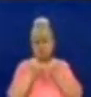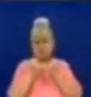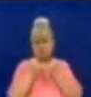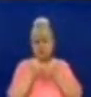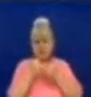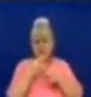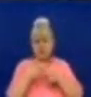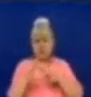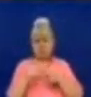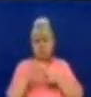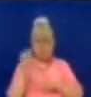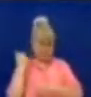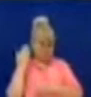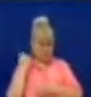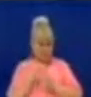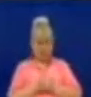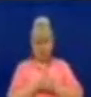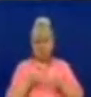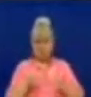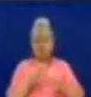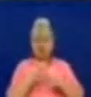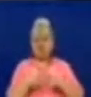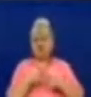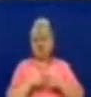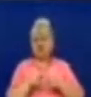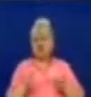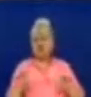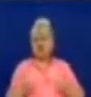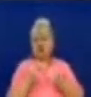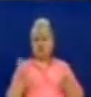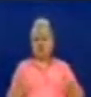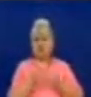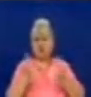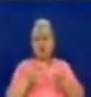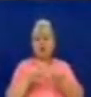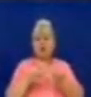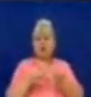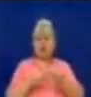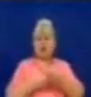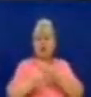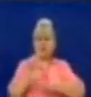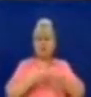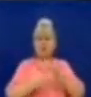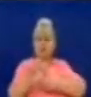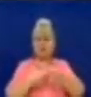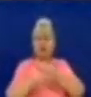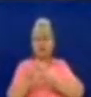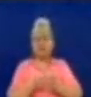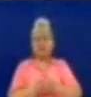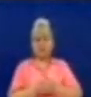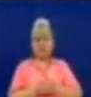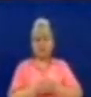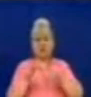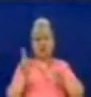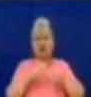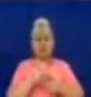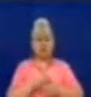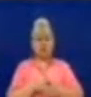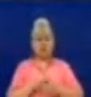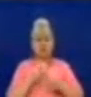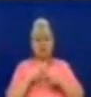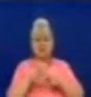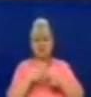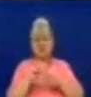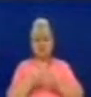që i kanë marrë më herët dhe që tash për shkak të vështirësimit të gjendjes ekonomike dhe sociale në cilën jetojnë, nuk po kanë mundësi me i kthy këto kredi. Dhe ky është indikator